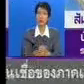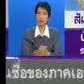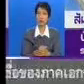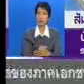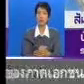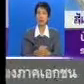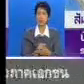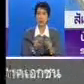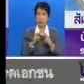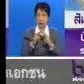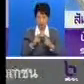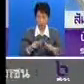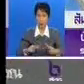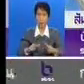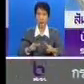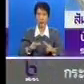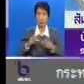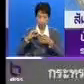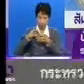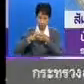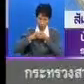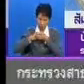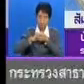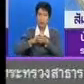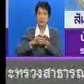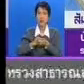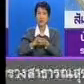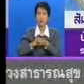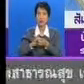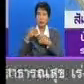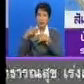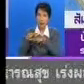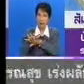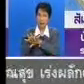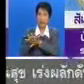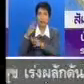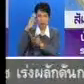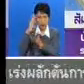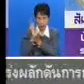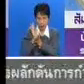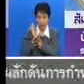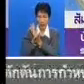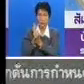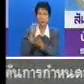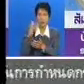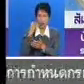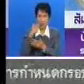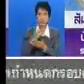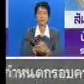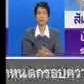างปัญญาท่านดำเนินการเนี่ยเราจะประสานกับทางตำรวจของเศรษฐกิจก็คือปสท. ปสท. หรือตำรวจท้องที่สองทุกครั้ง